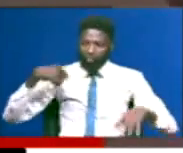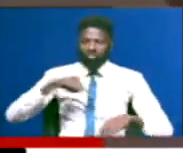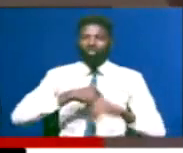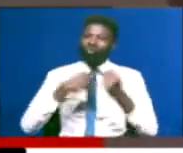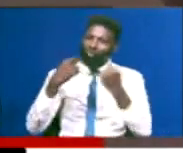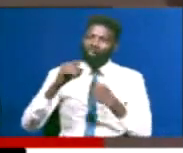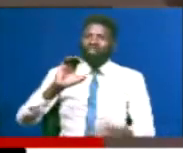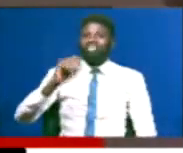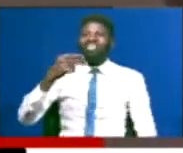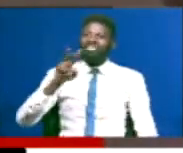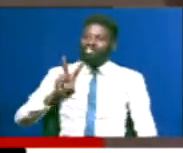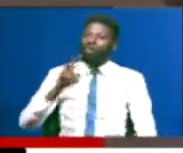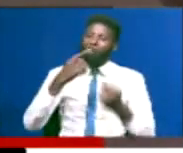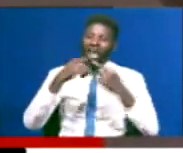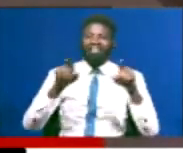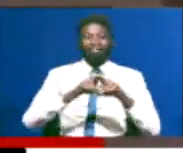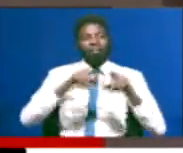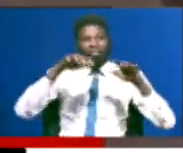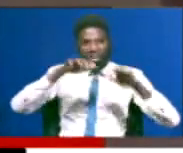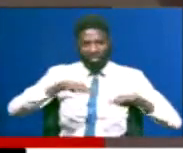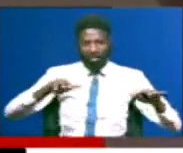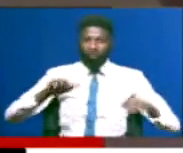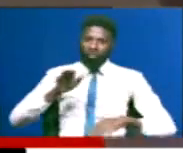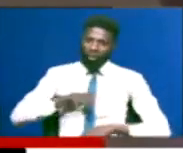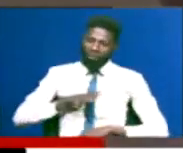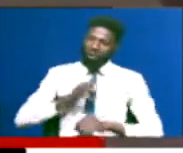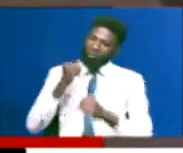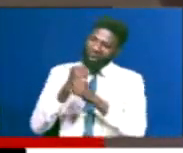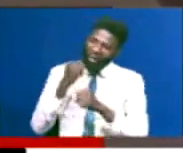masoko. Wamama wako chini ya jua. Hawana masoko ya kutosha.